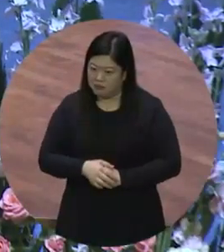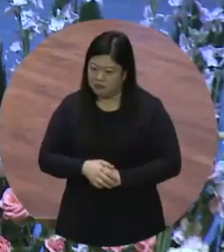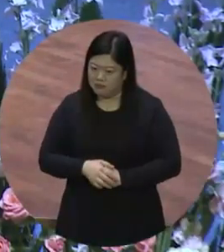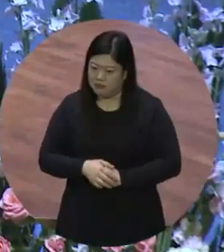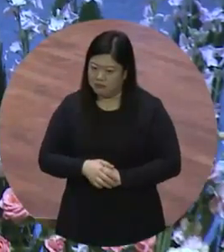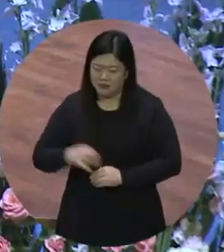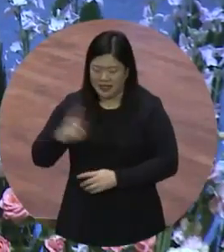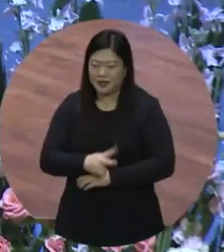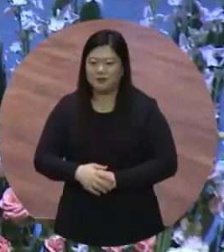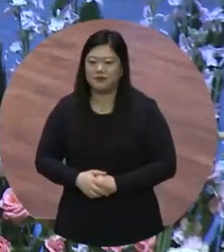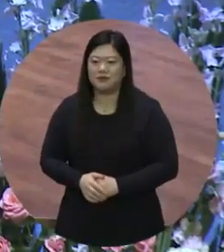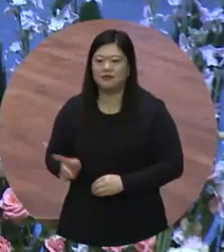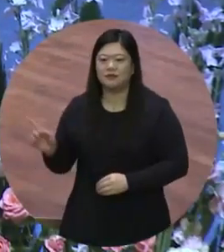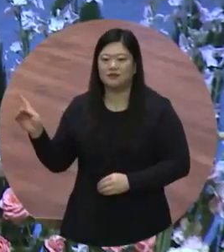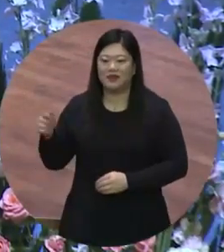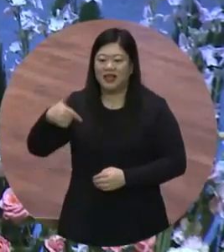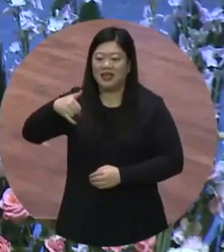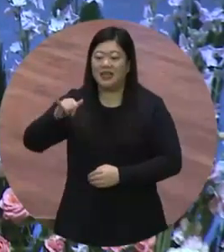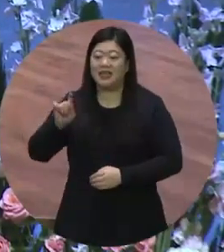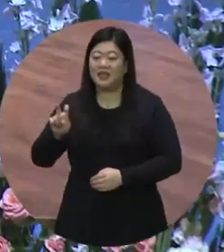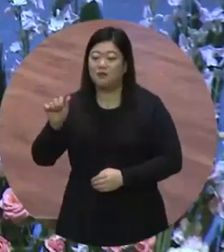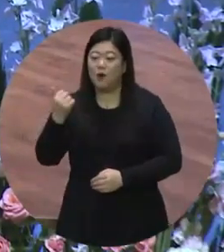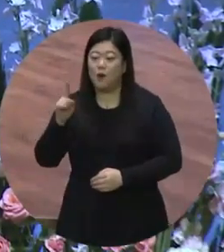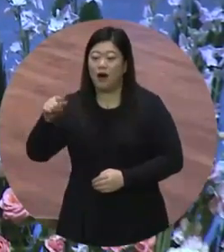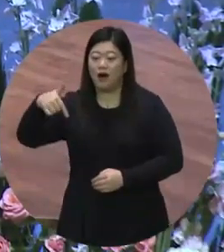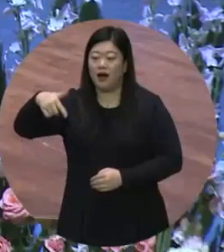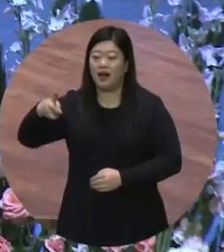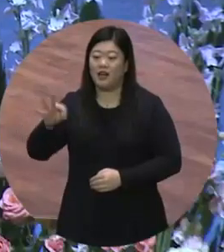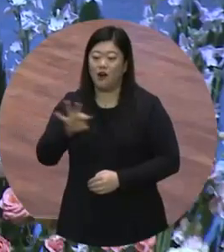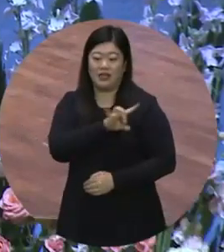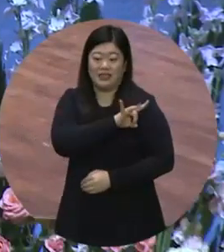김광수 선교사가 아멘 하니까 뭐 할 말 없다.